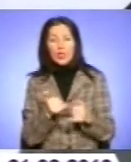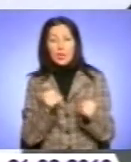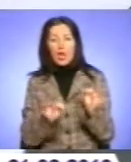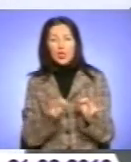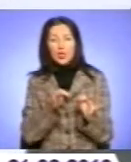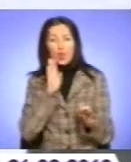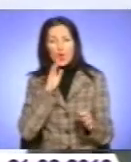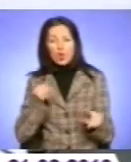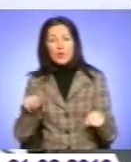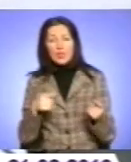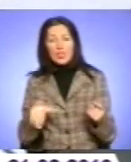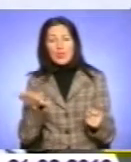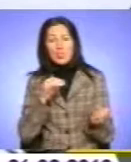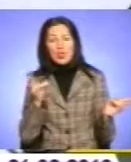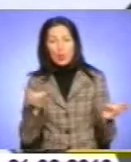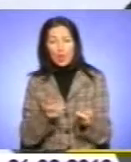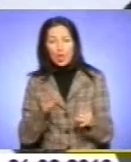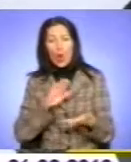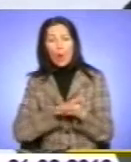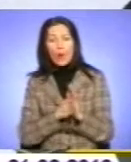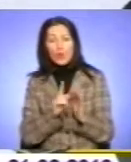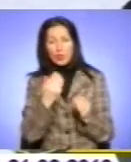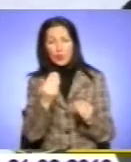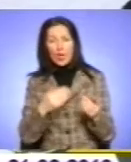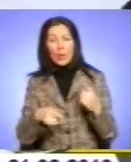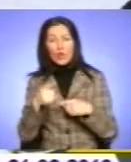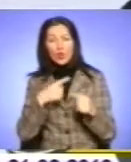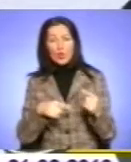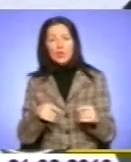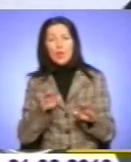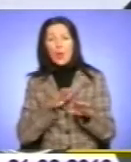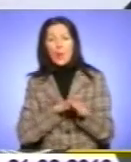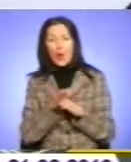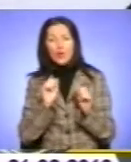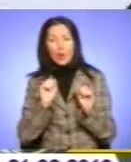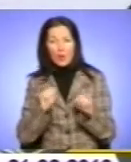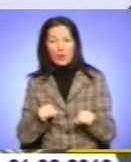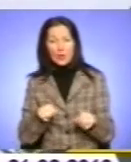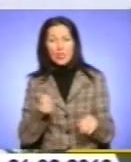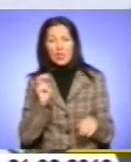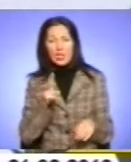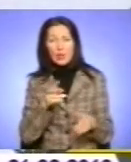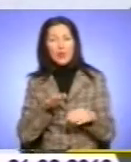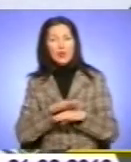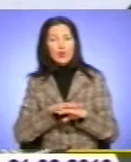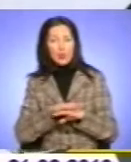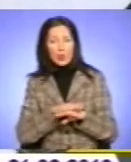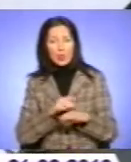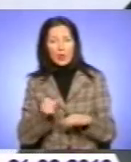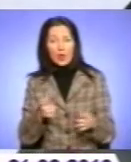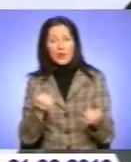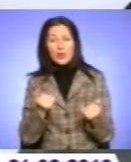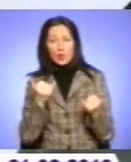для того, щоб вони повернулися повноправними членами в суспільство. Навіть візьмемо сьогодні